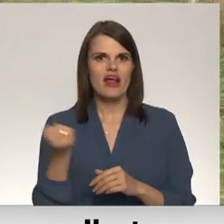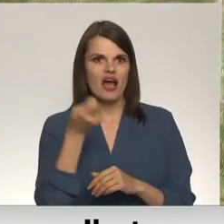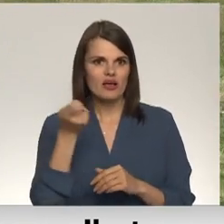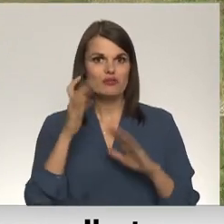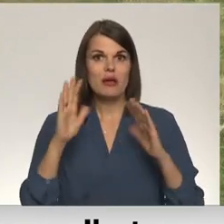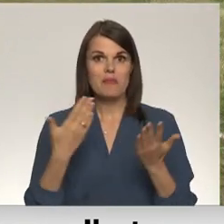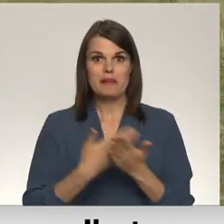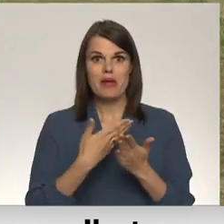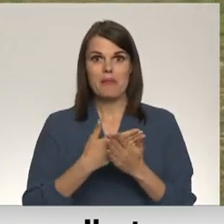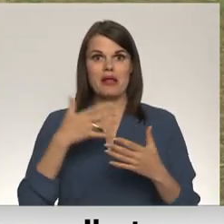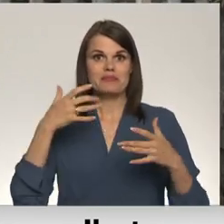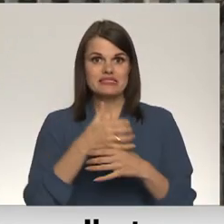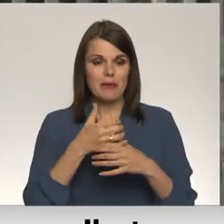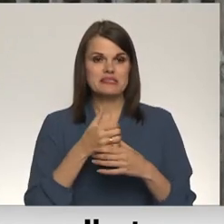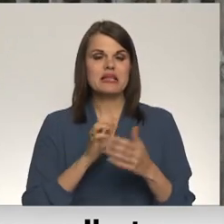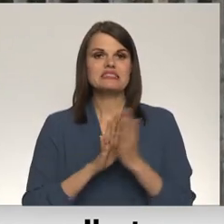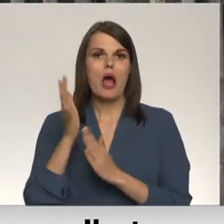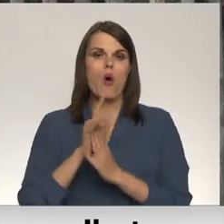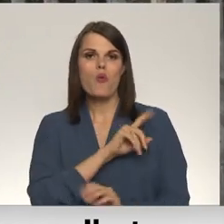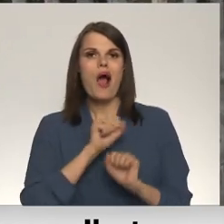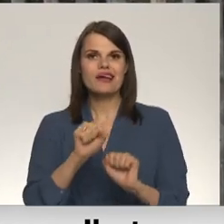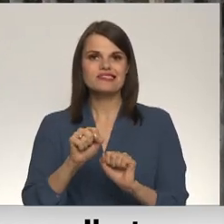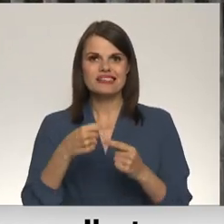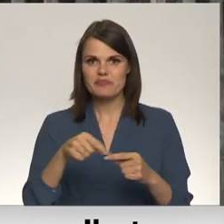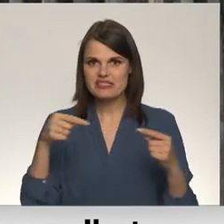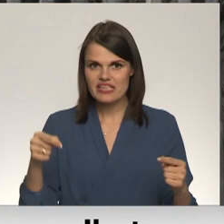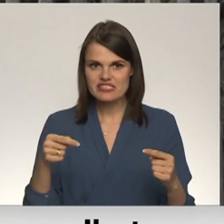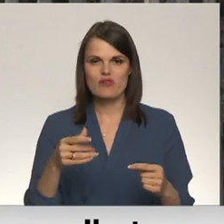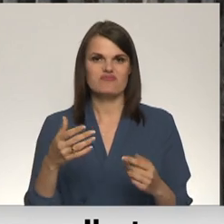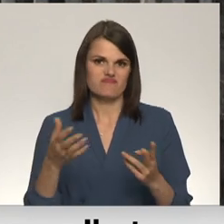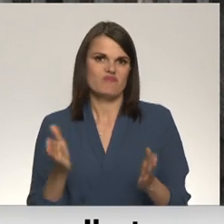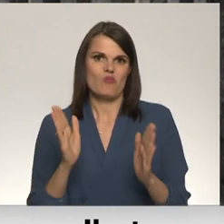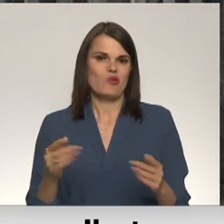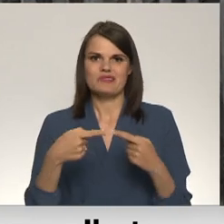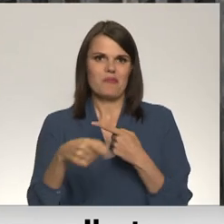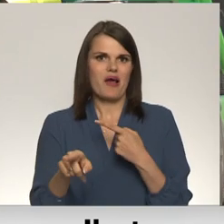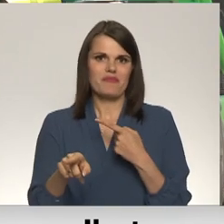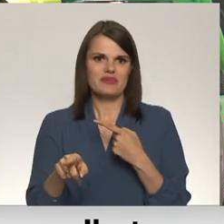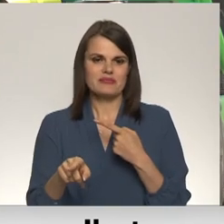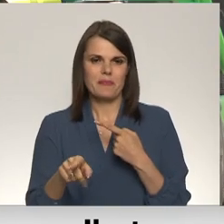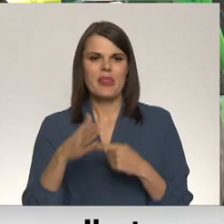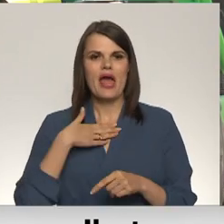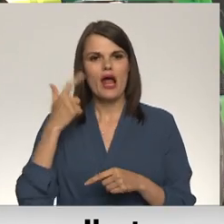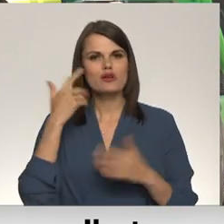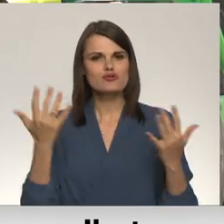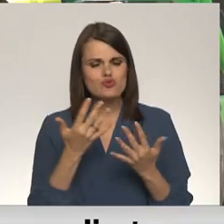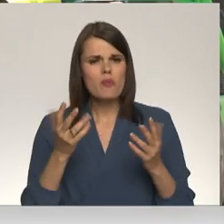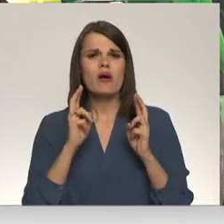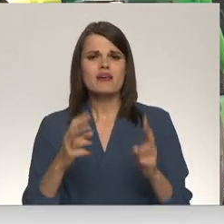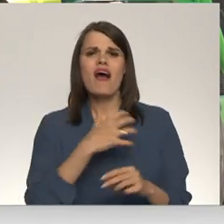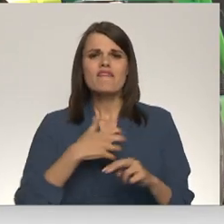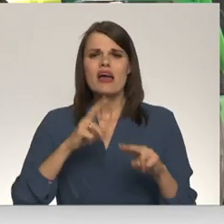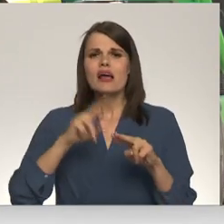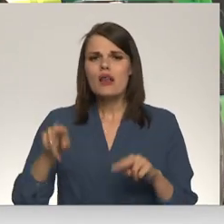ja apjomā samazinās augu aizsardzības līdzekļus, visdrīzāk tikšot panākts pretējs efekts. Es domāju, ka ļaujiet katrai